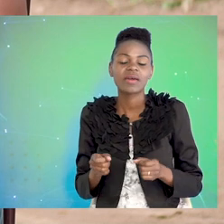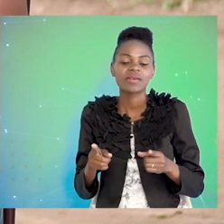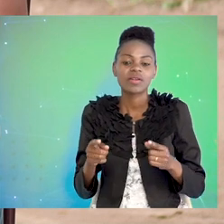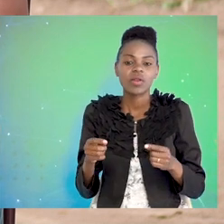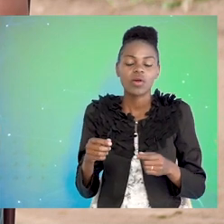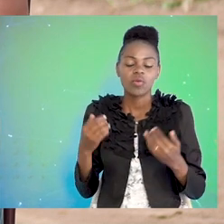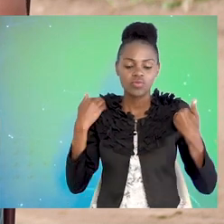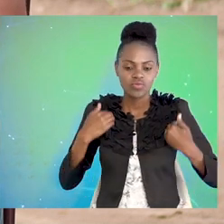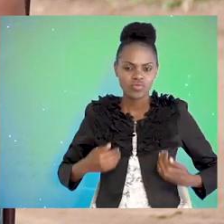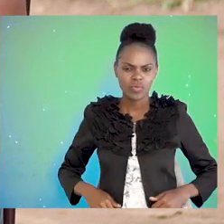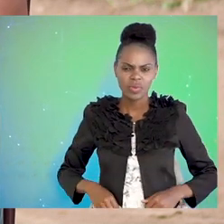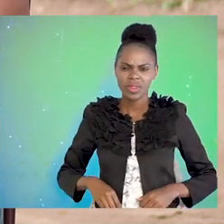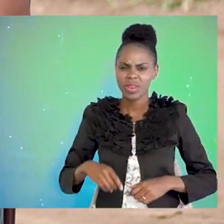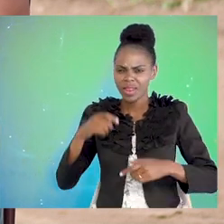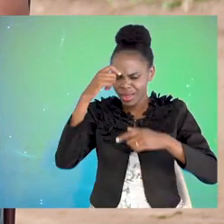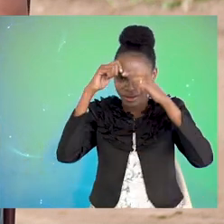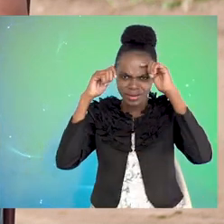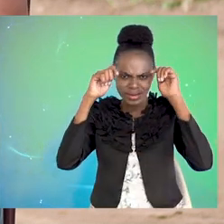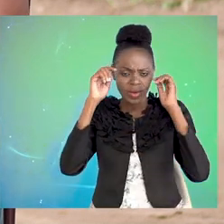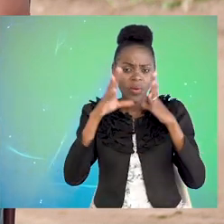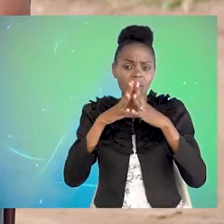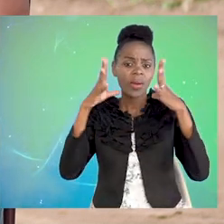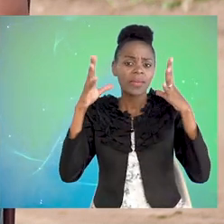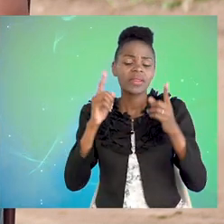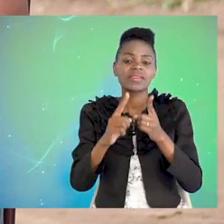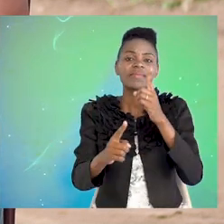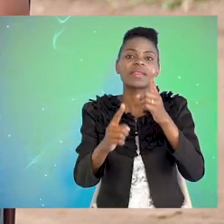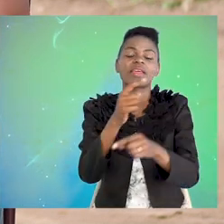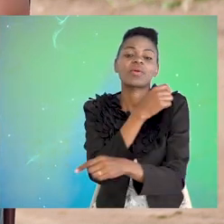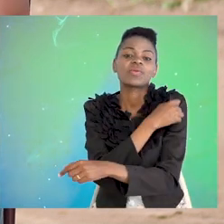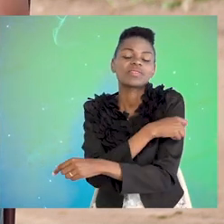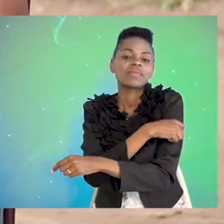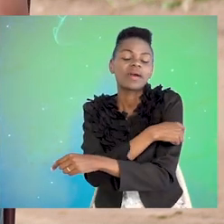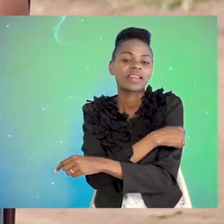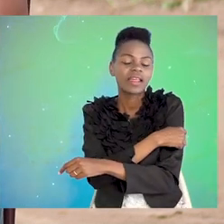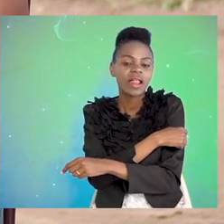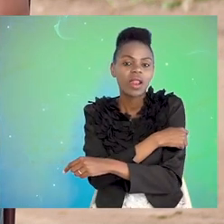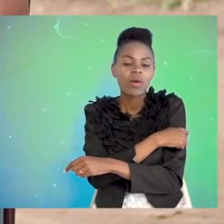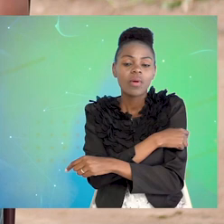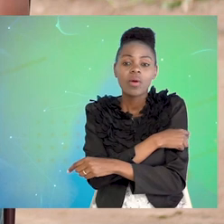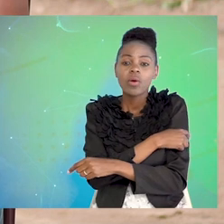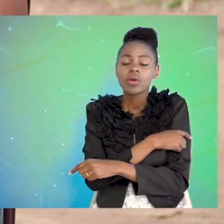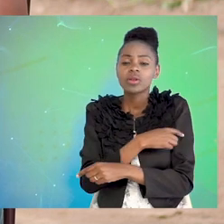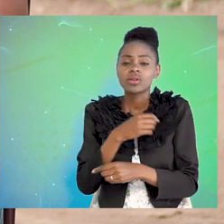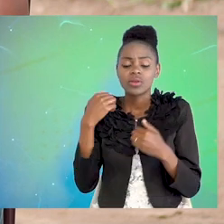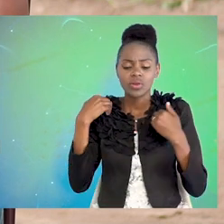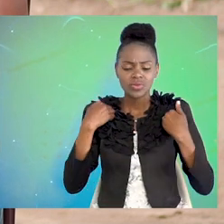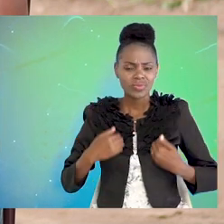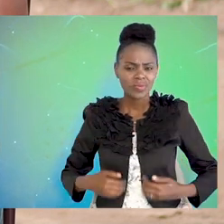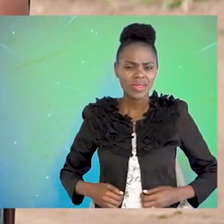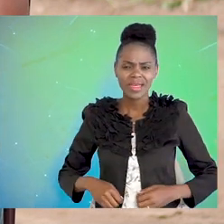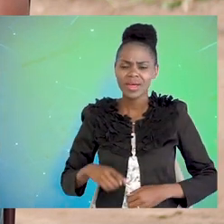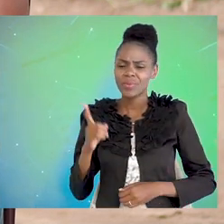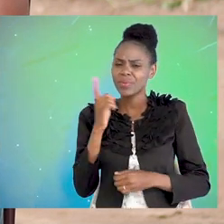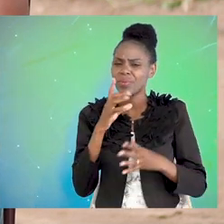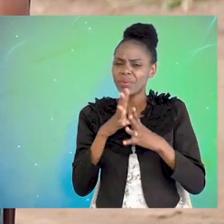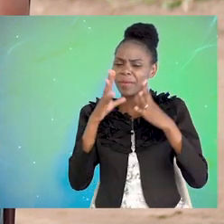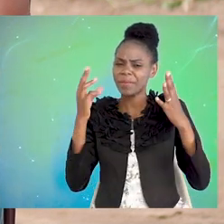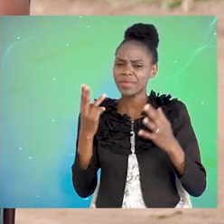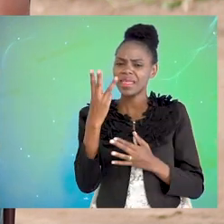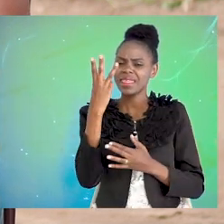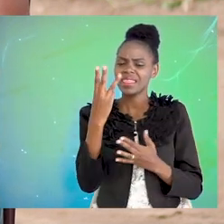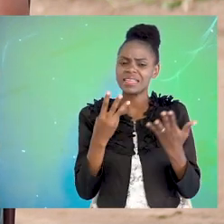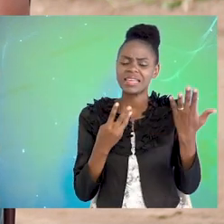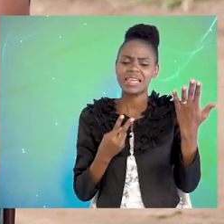thupira tenta. Then tapita naye kuchipatala anapeza kuti temperature yake ndiyokwera kwambiri 38